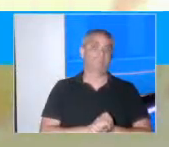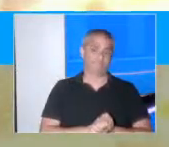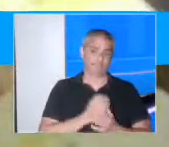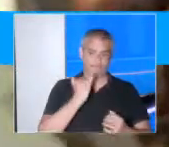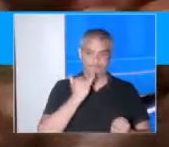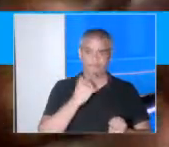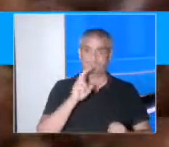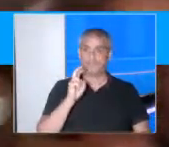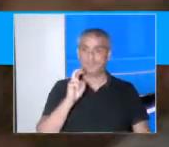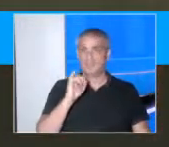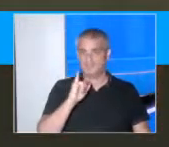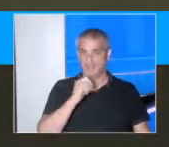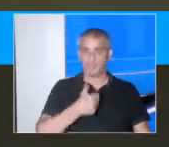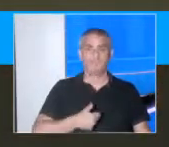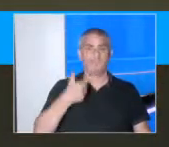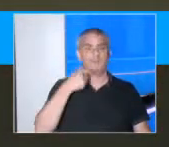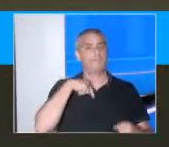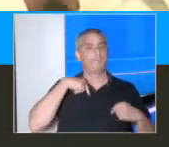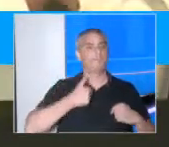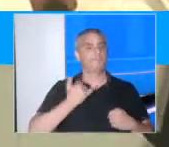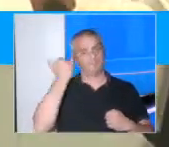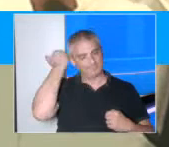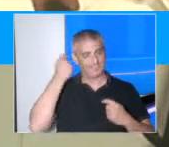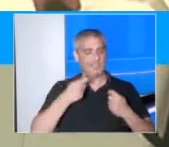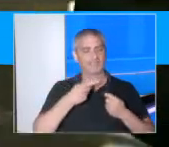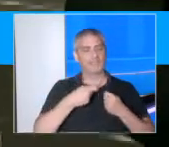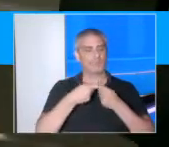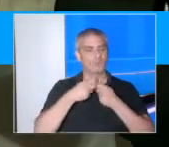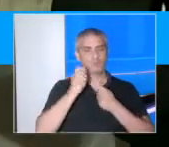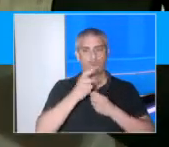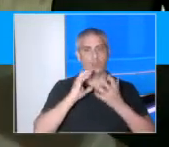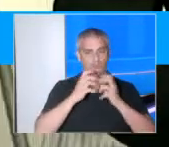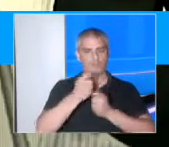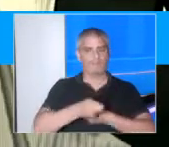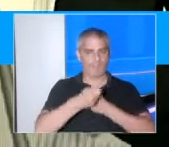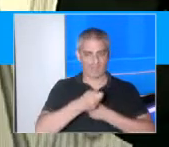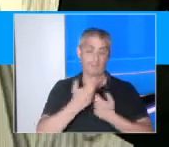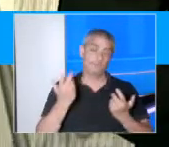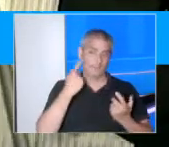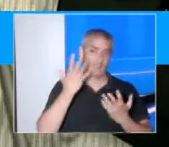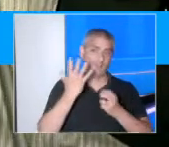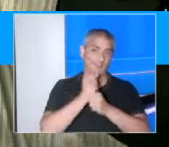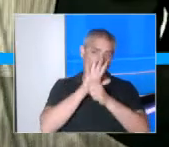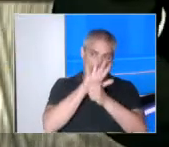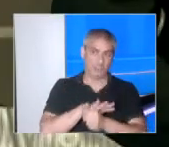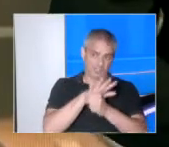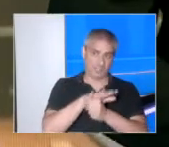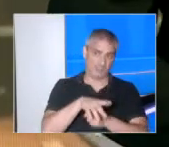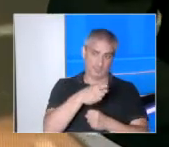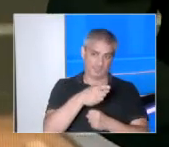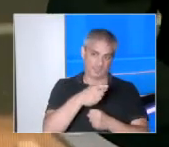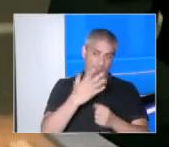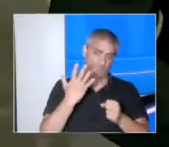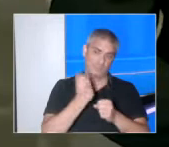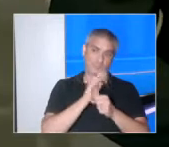בהחלט. עמית יפרח, מזכ"ל תנועת המושבים ויושב ראש התאחדות חקלאי ישראל, נראה באמת כיצד הלחץ שלכם יצליח לשנות כאן את מה